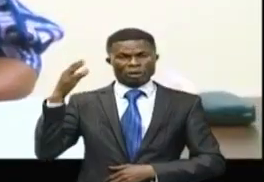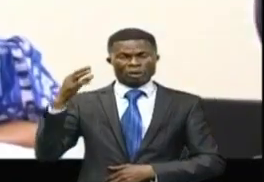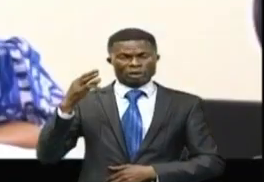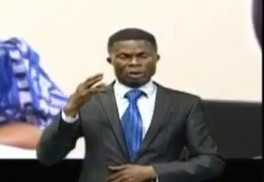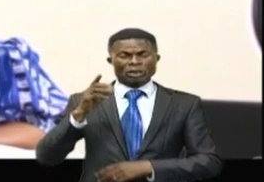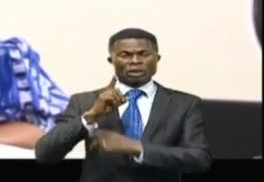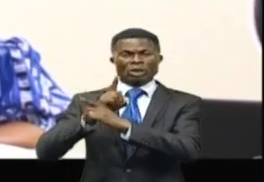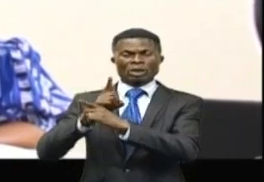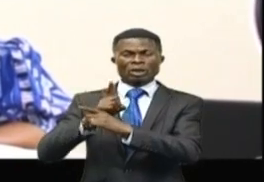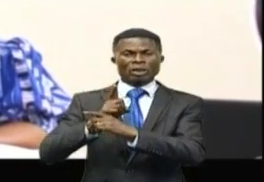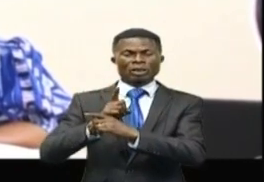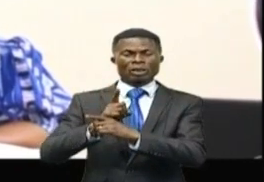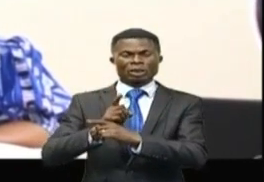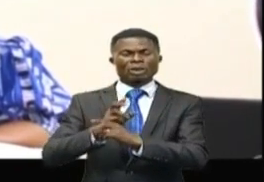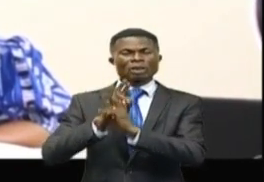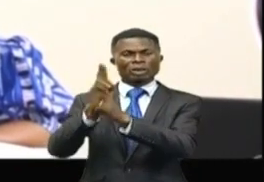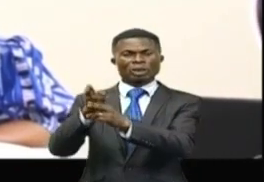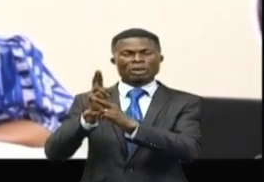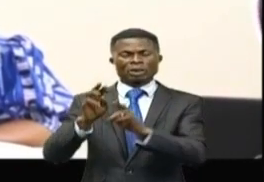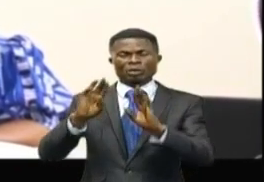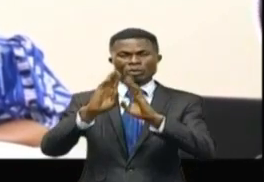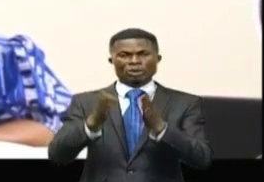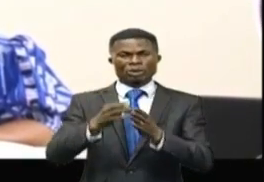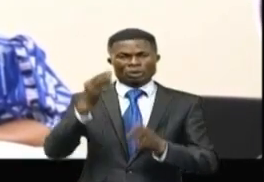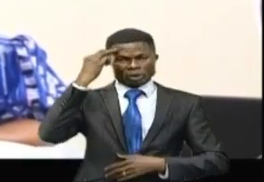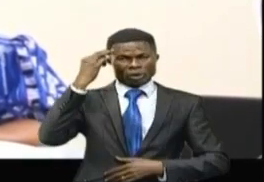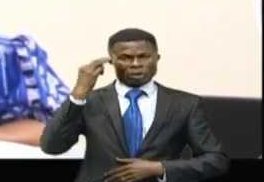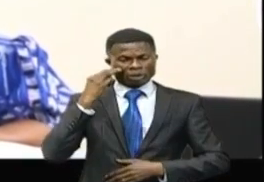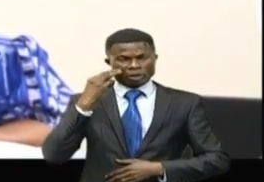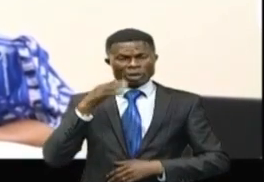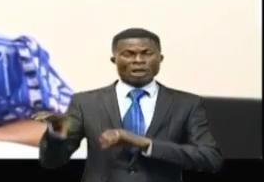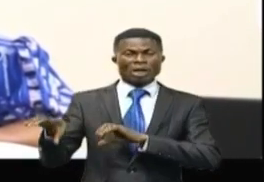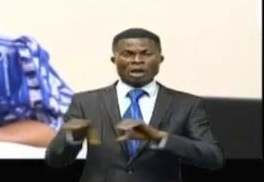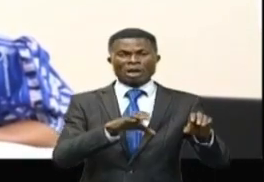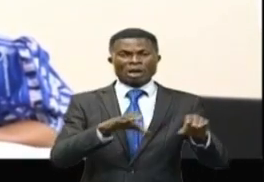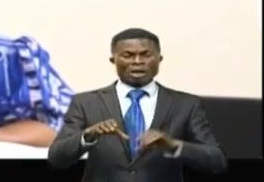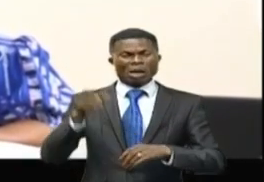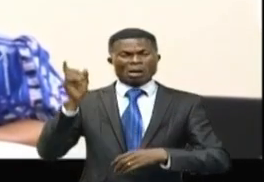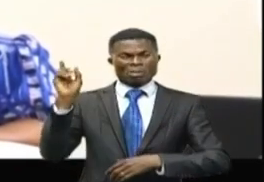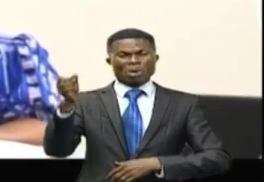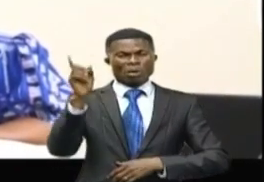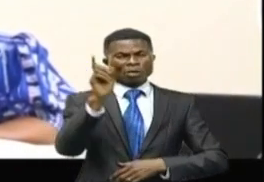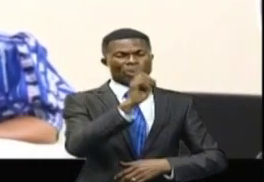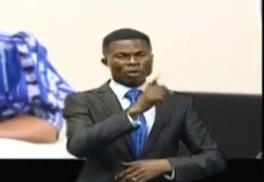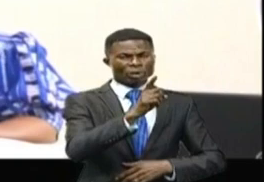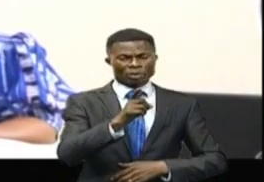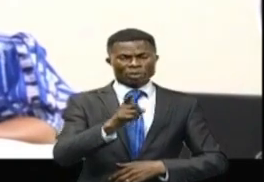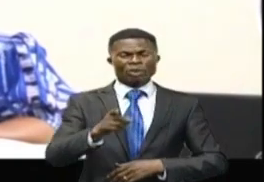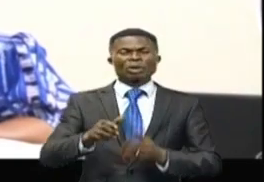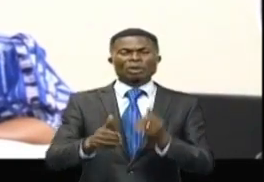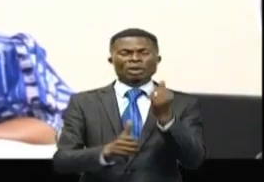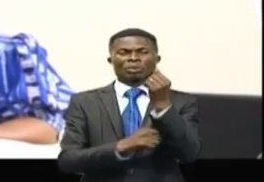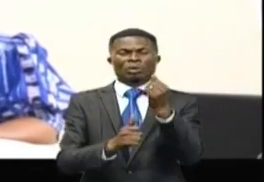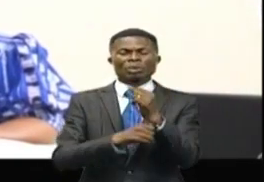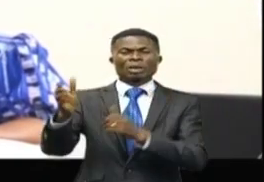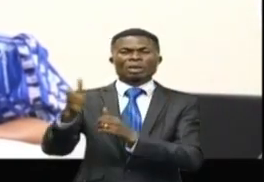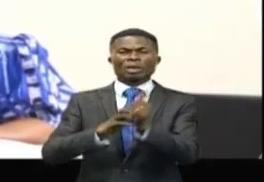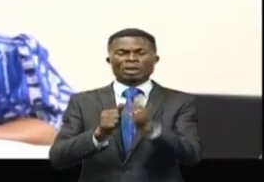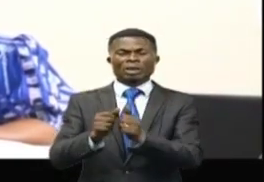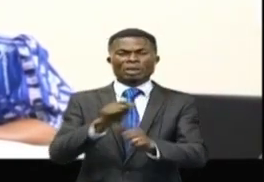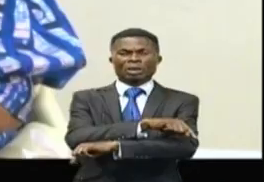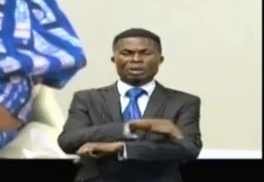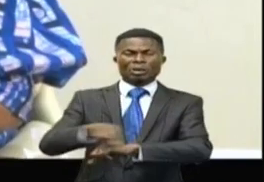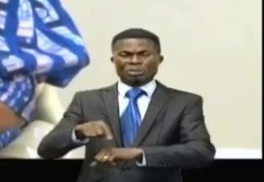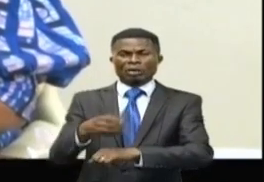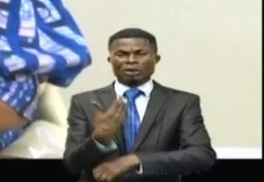des sceaux à faire à part au conseil sur les actes attentatoires à l'ordre public à la destruction de certains sites et